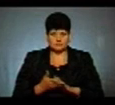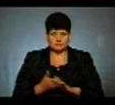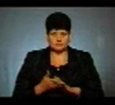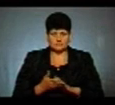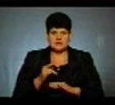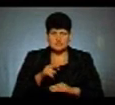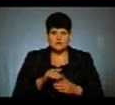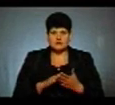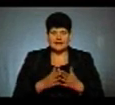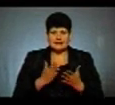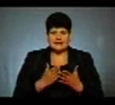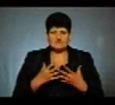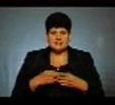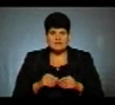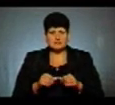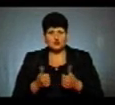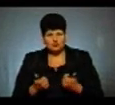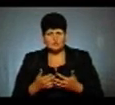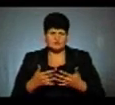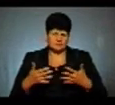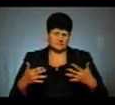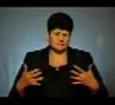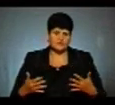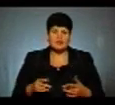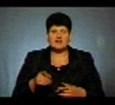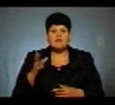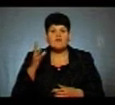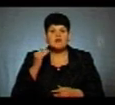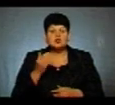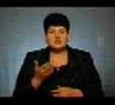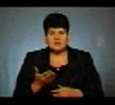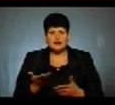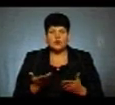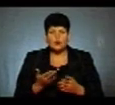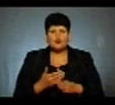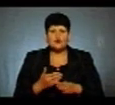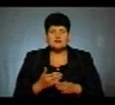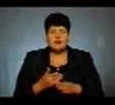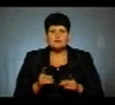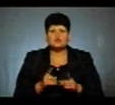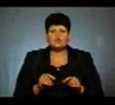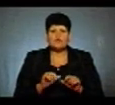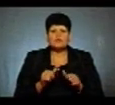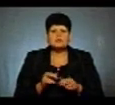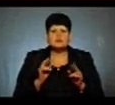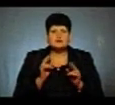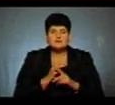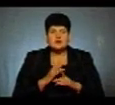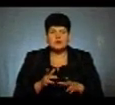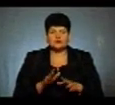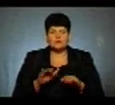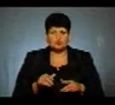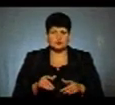тією ситуацією, яка є в сім'ях з розлученнями і так далі. А як ви вважаєте, на якому етапі і що формується не так, що призводить потім